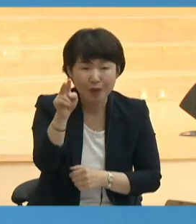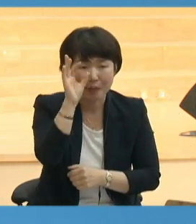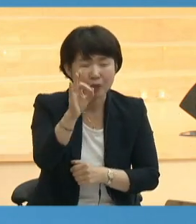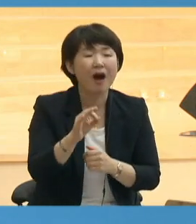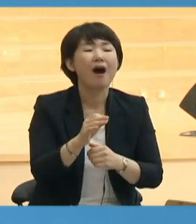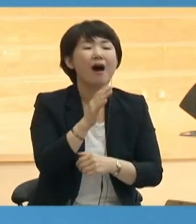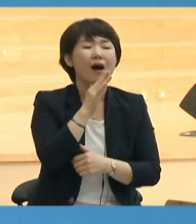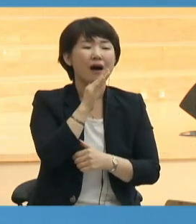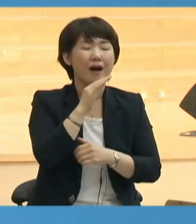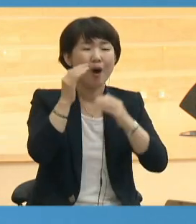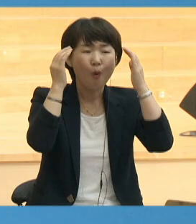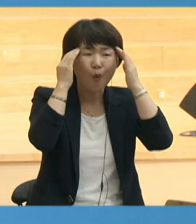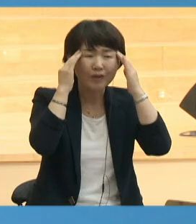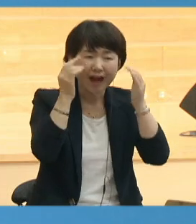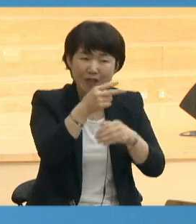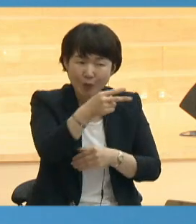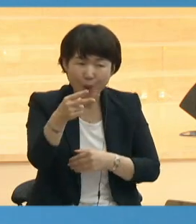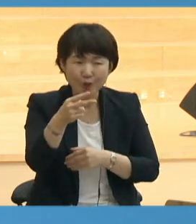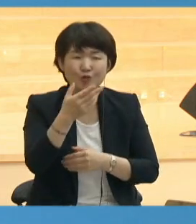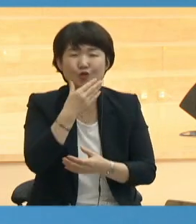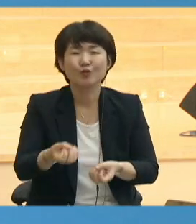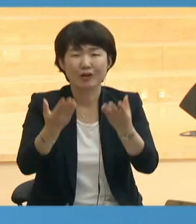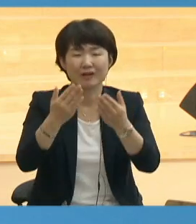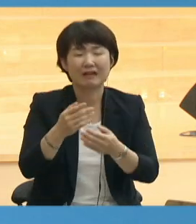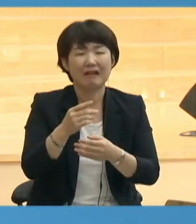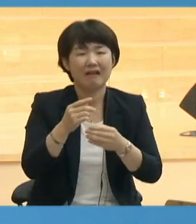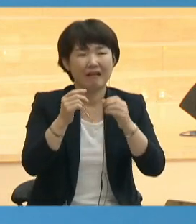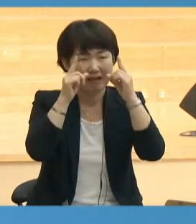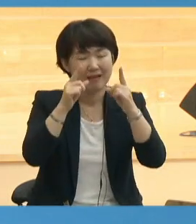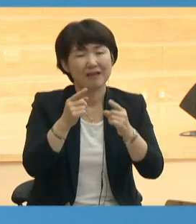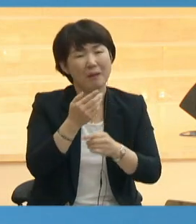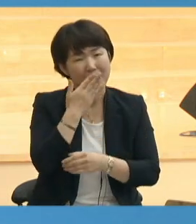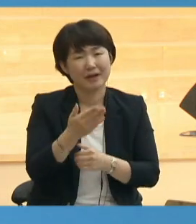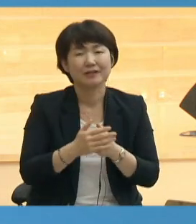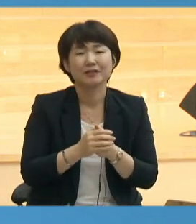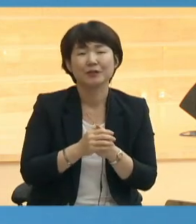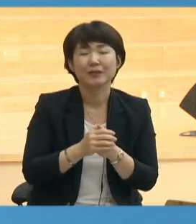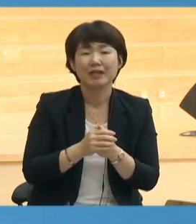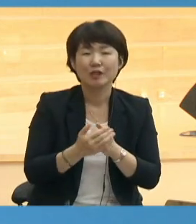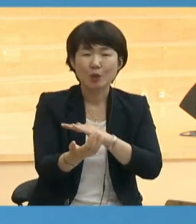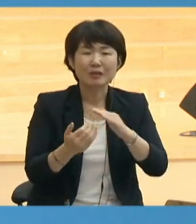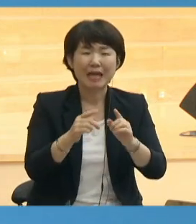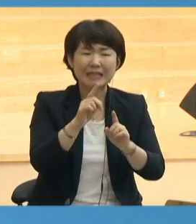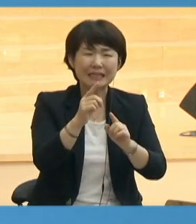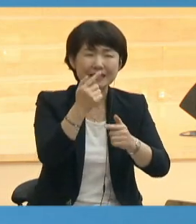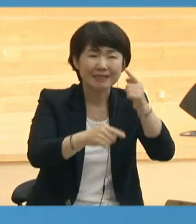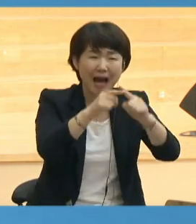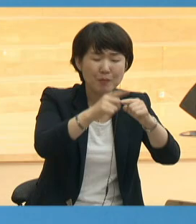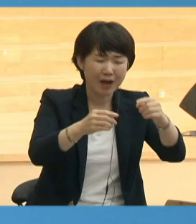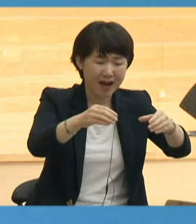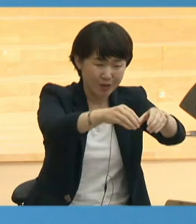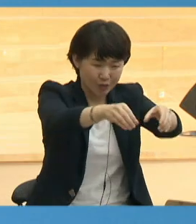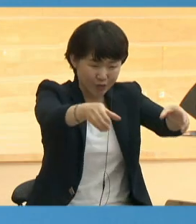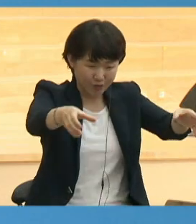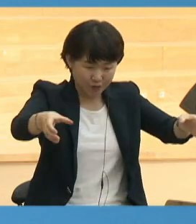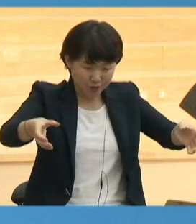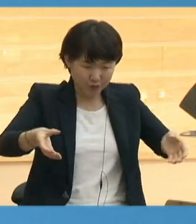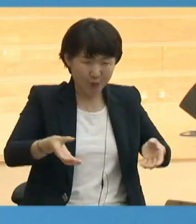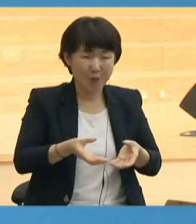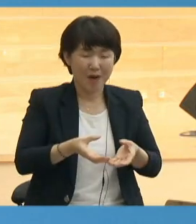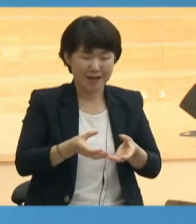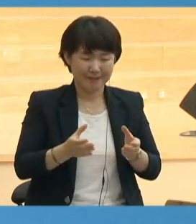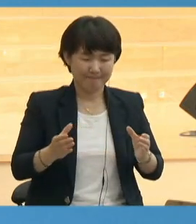고난 축복이 날씨 더 여러분 좀전에 나무들이 막 극한을 견딜 수 있는 것 투톤 갑옷을 입고 있다 이